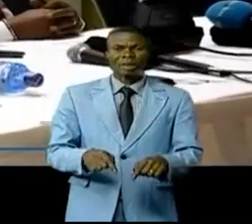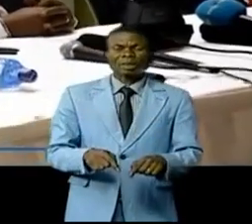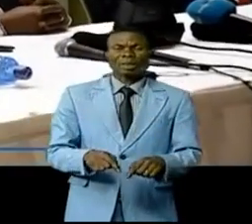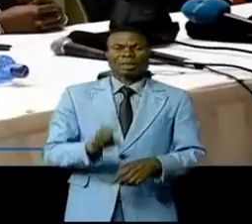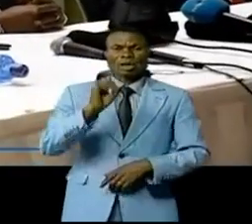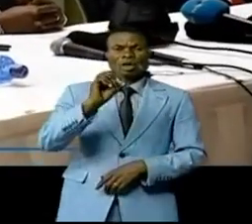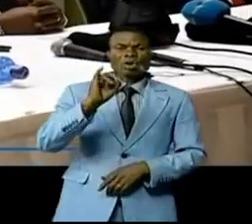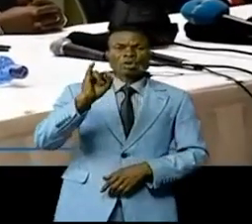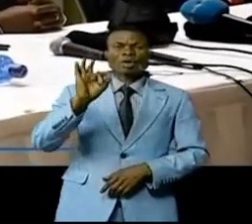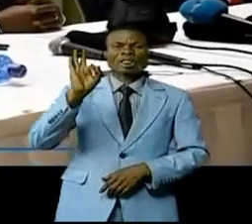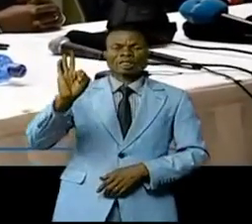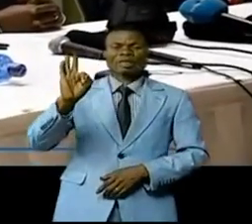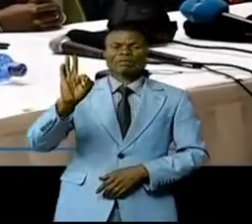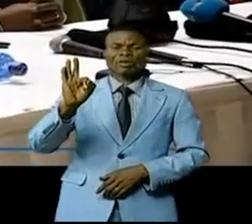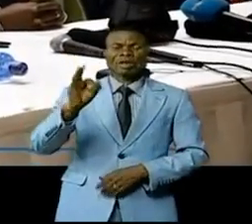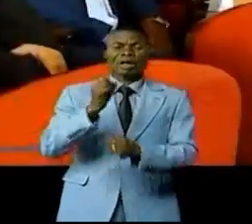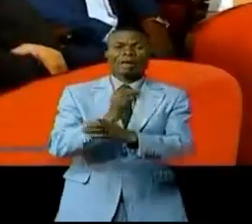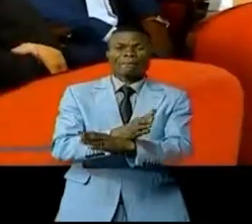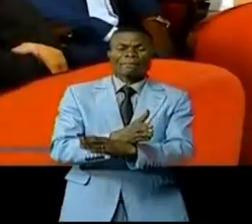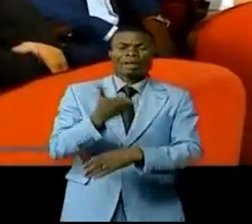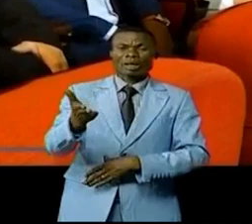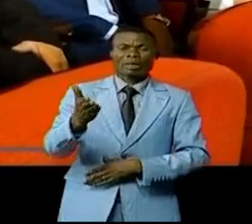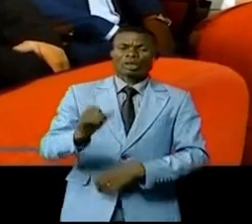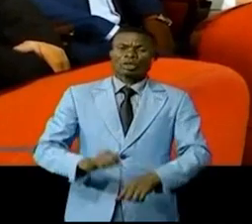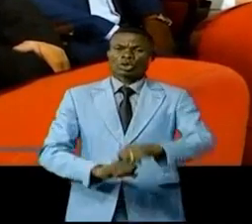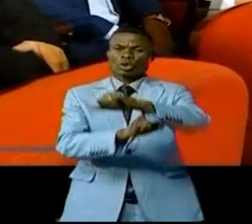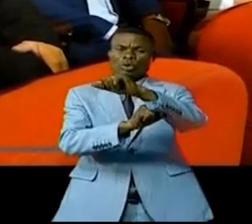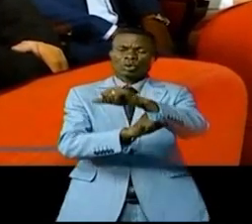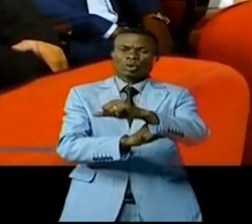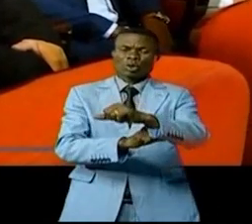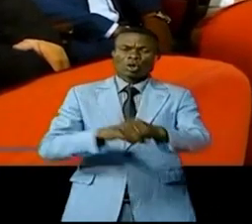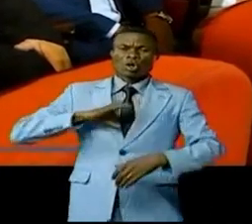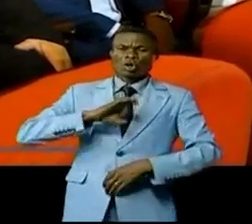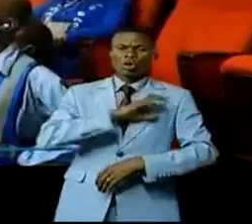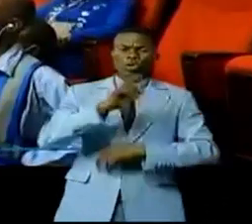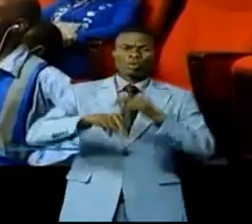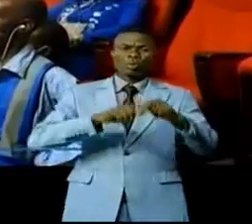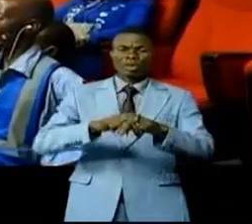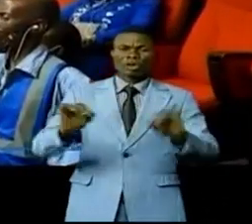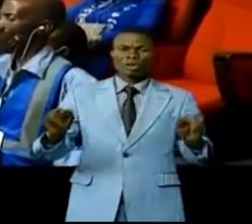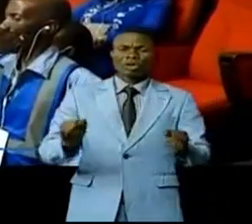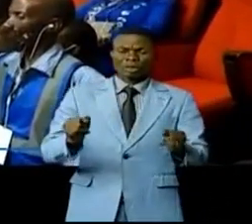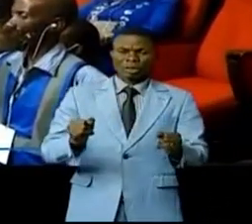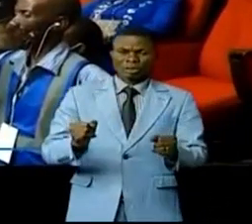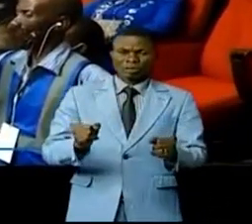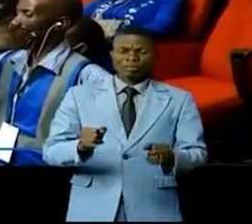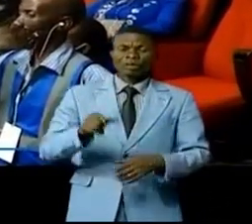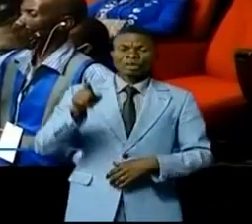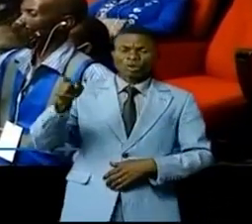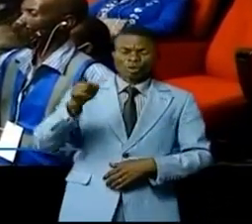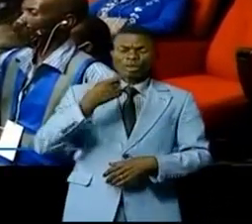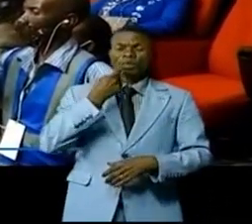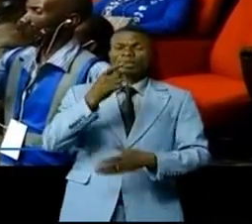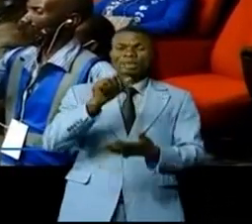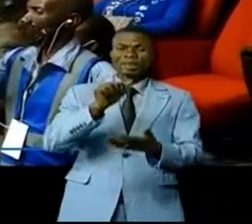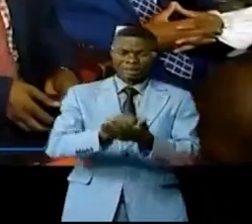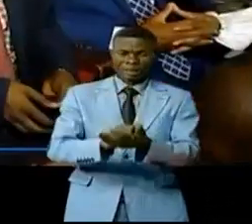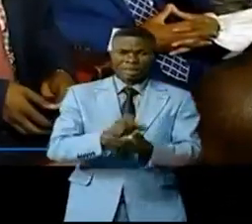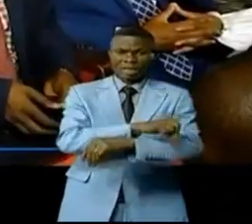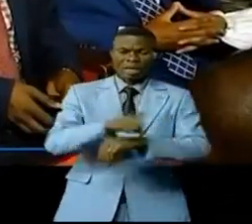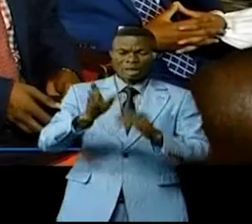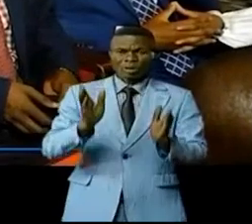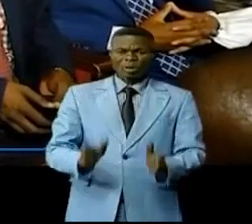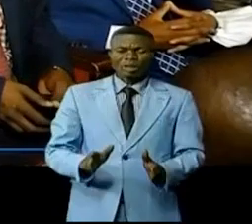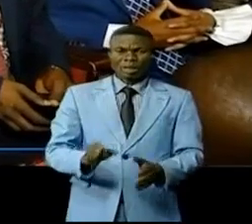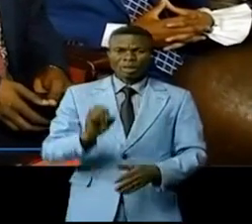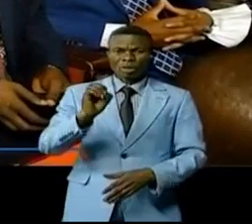L'OIF reste toujours disposé d'appuyer le comité national du G, a souligné Geoffroy Mompéti, administrateur